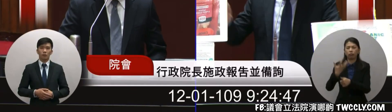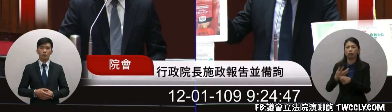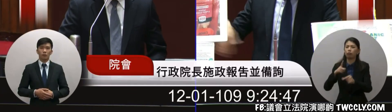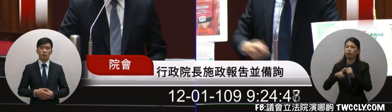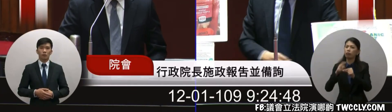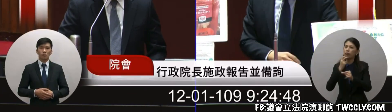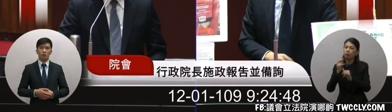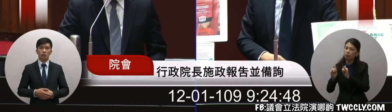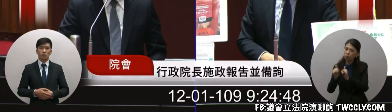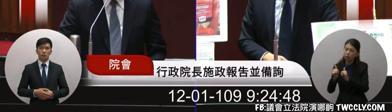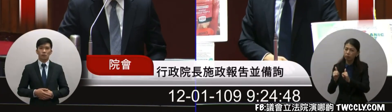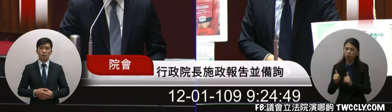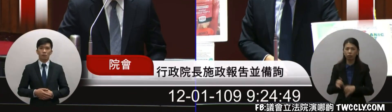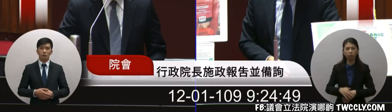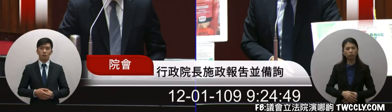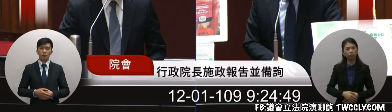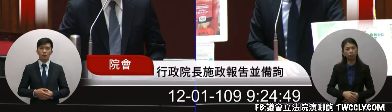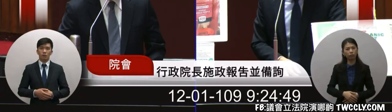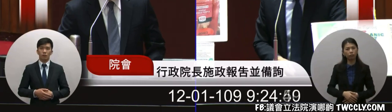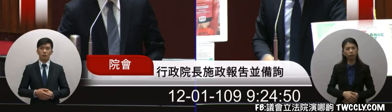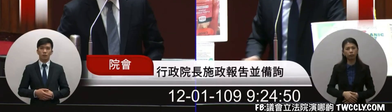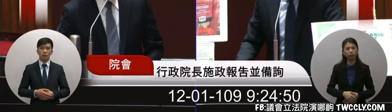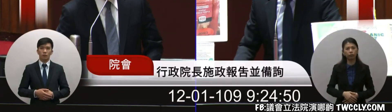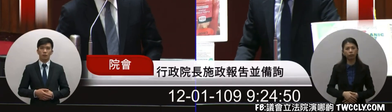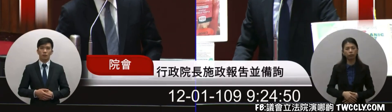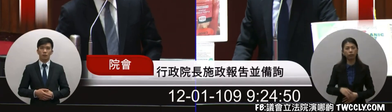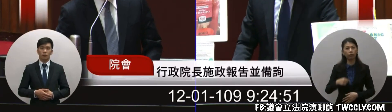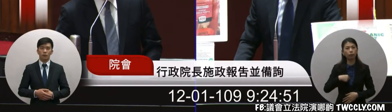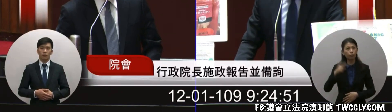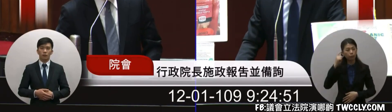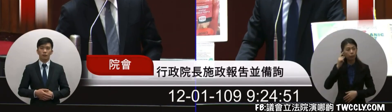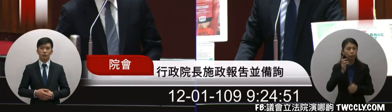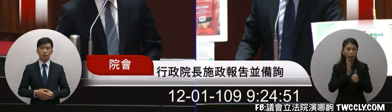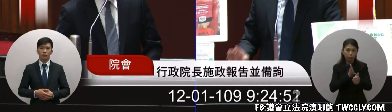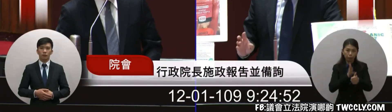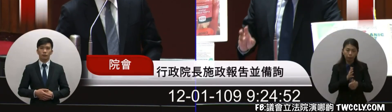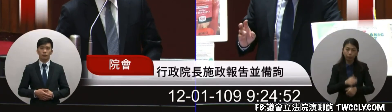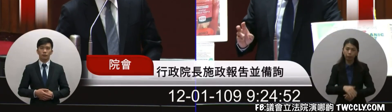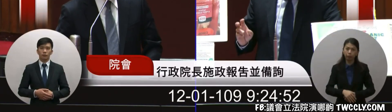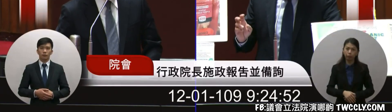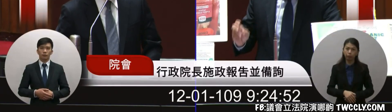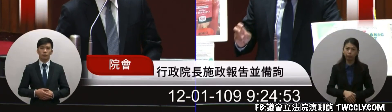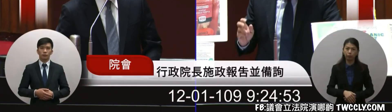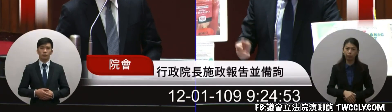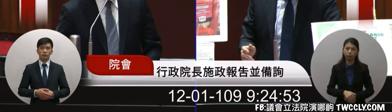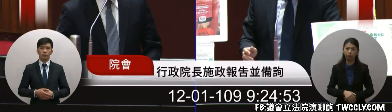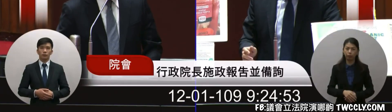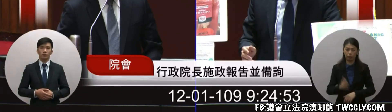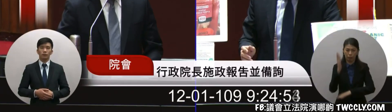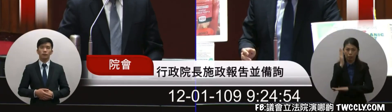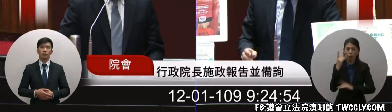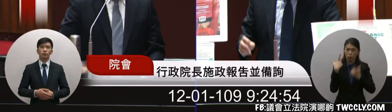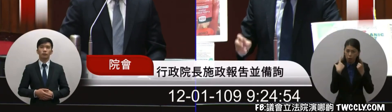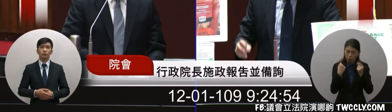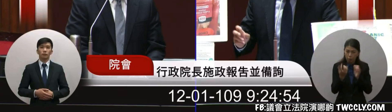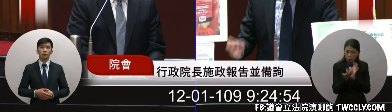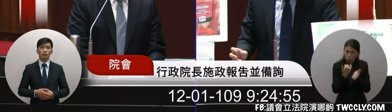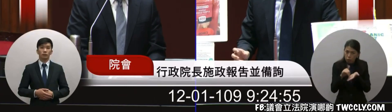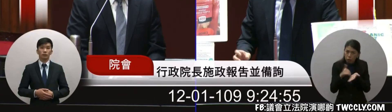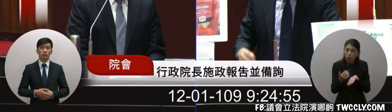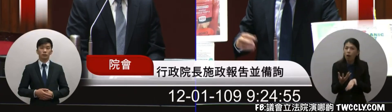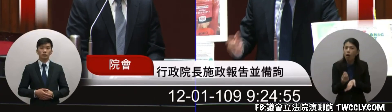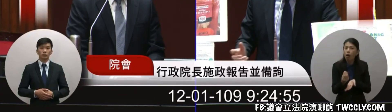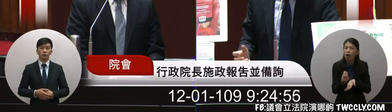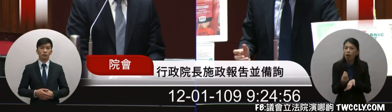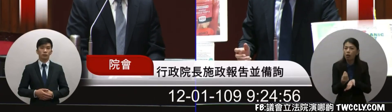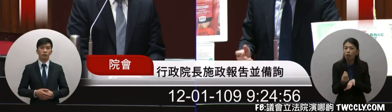办。这个问题是在哪里哦？就是说。我们还是要问哈，就是说他在没有这个特定编列、特定的预算里面，他就有这个先